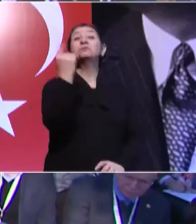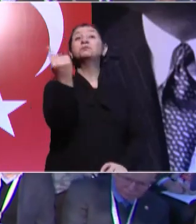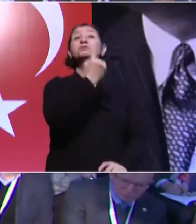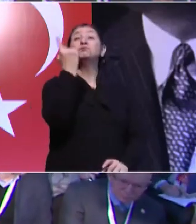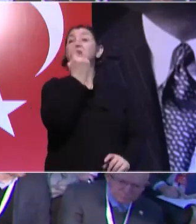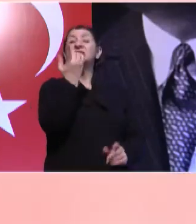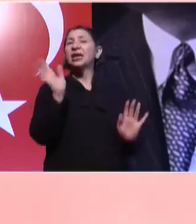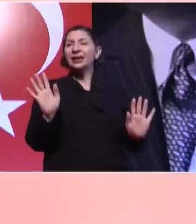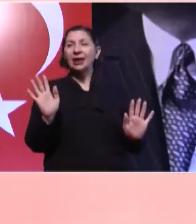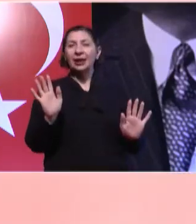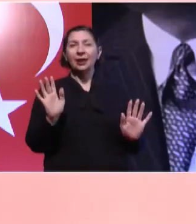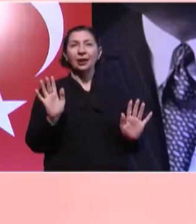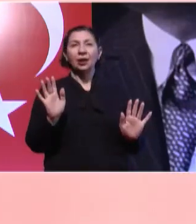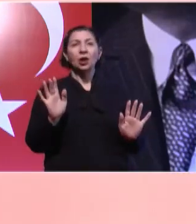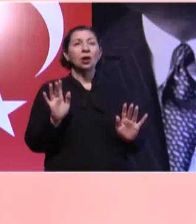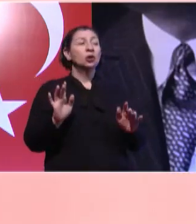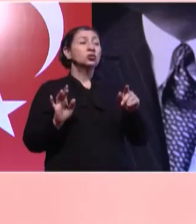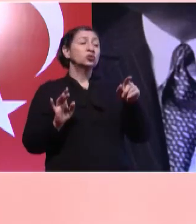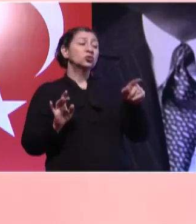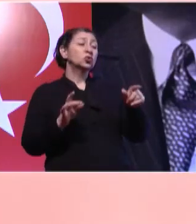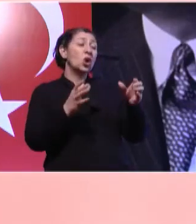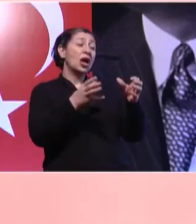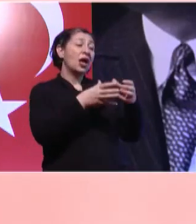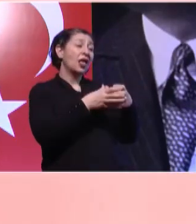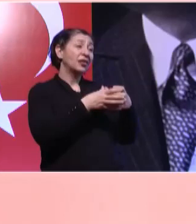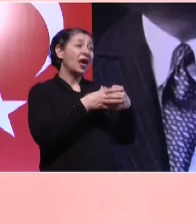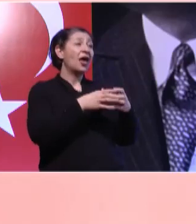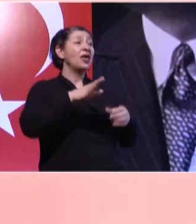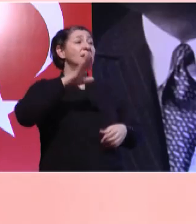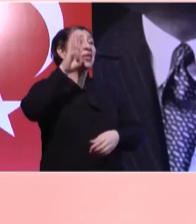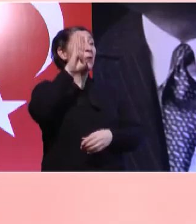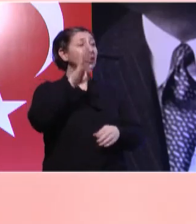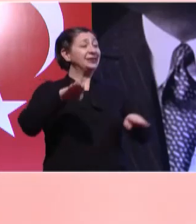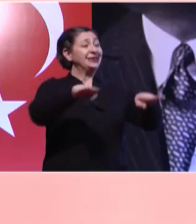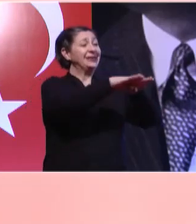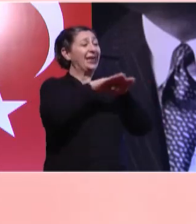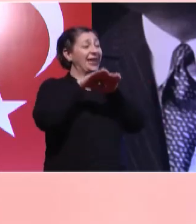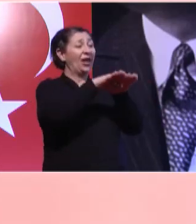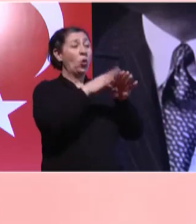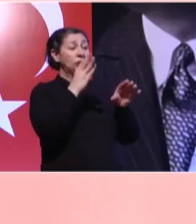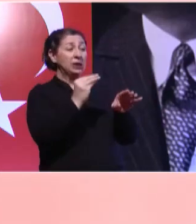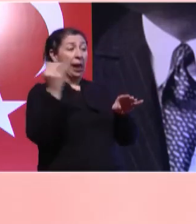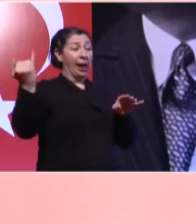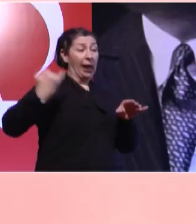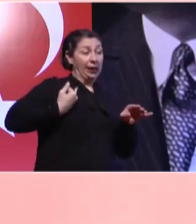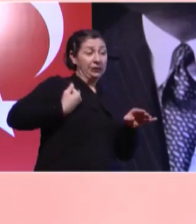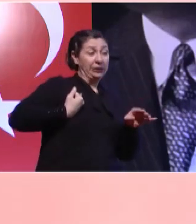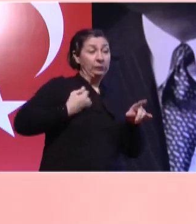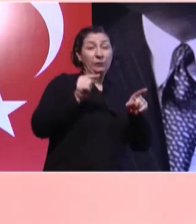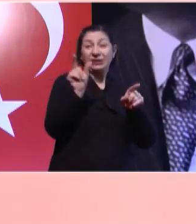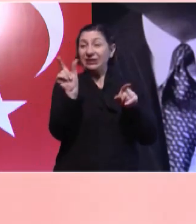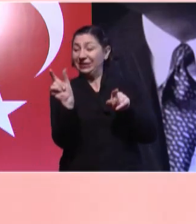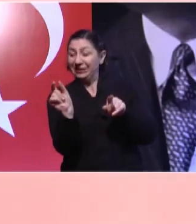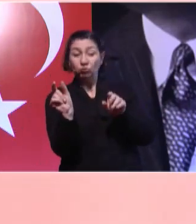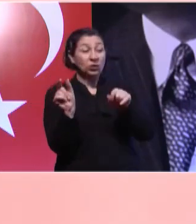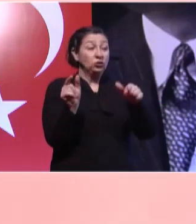Hiçbir şekilde şu alana demokratik standartları geliştirirsek fazla eleştiri alırız, burayı biraz kısıtlayalım